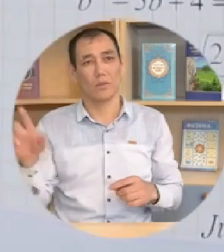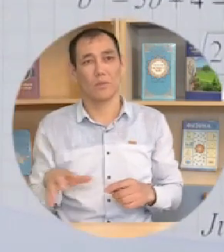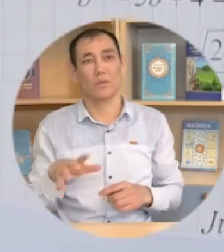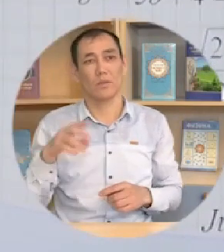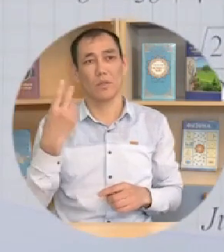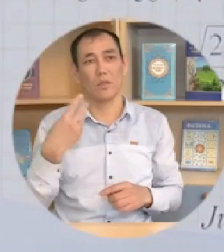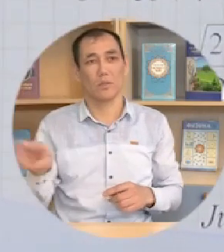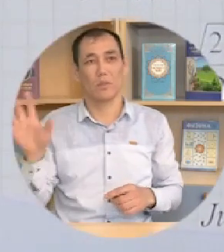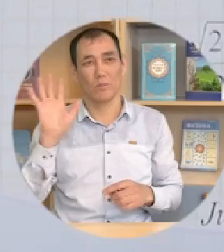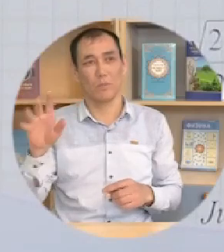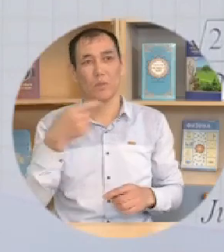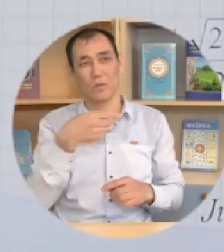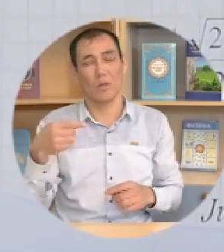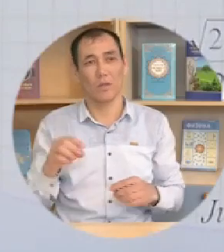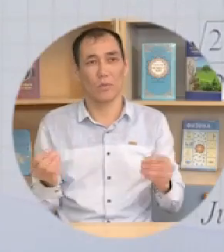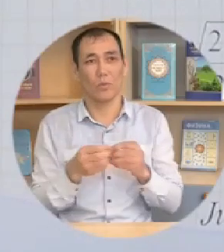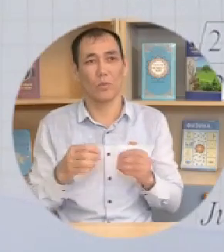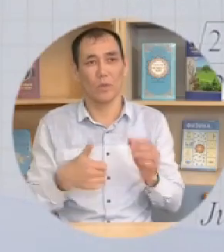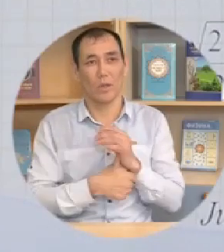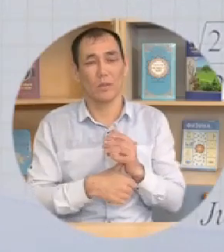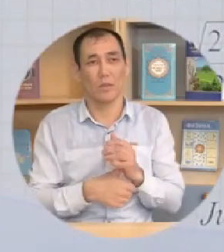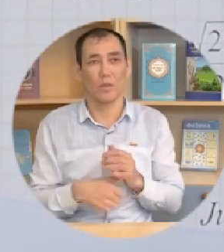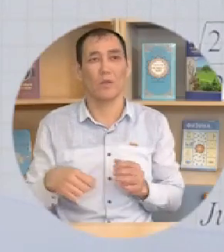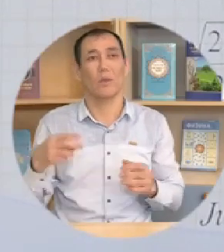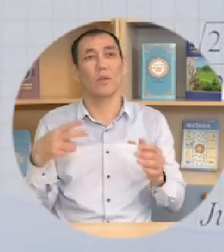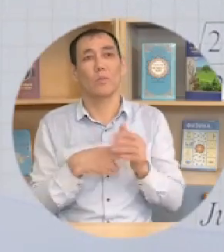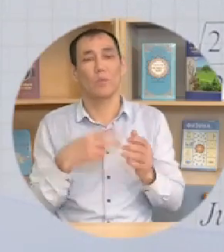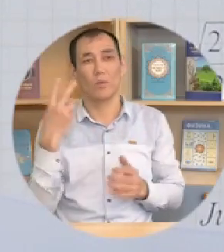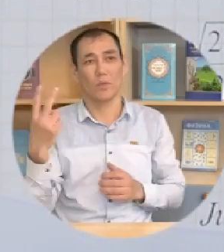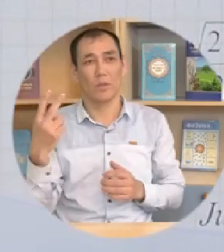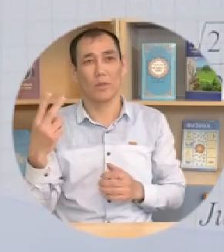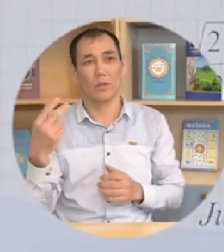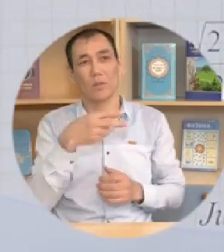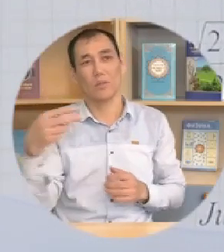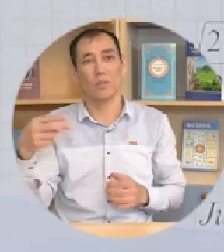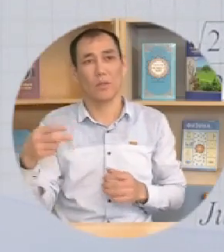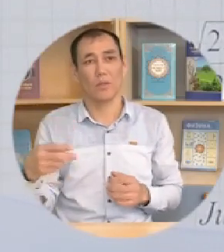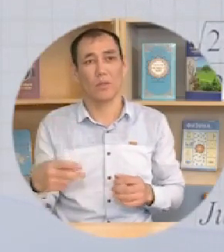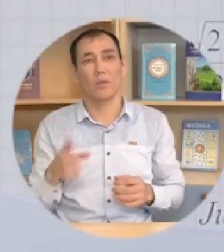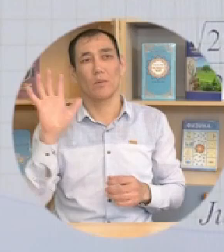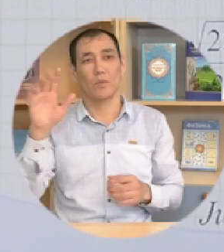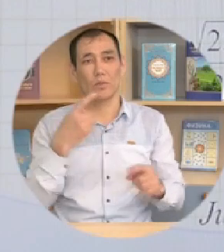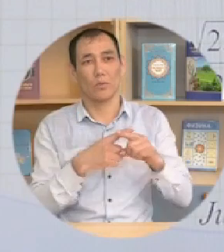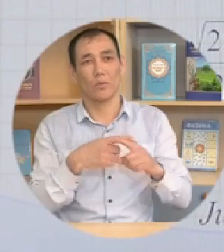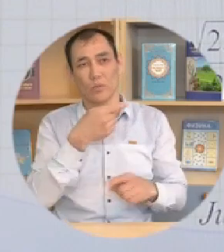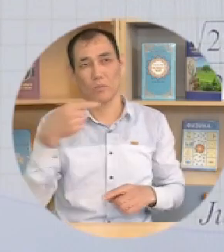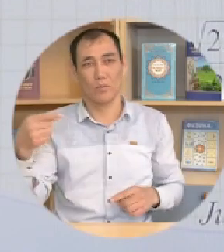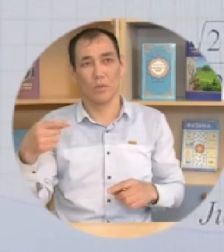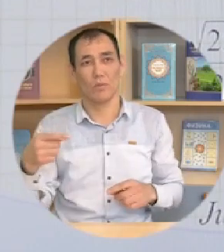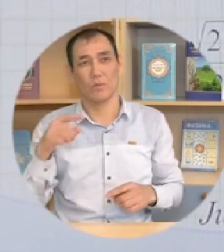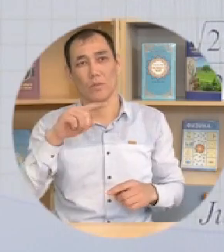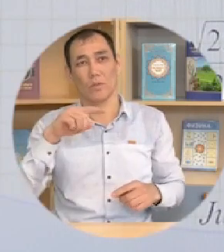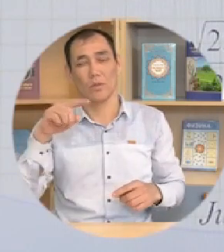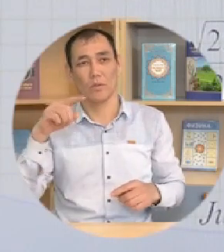астында 25 алынған 16 бөлінген 2 тең 5 қосу